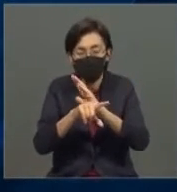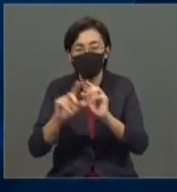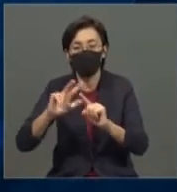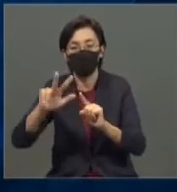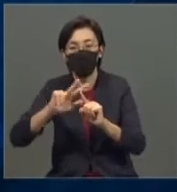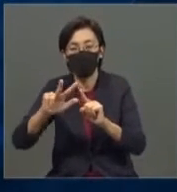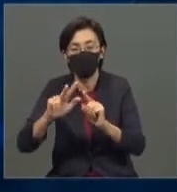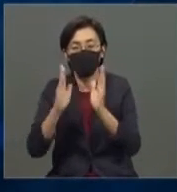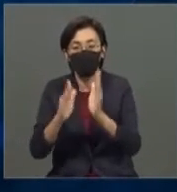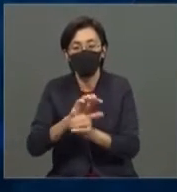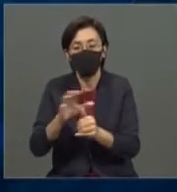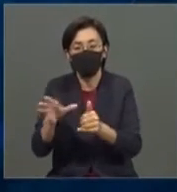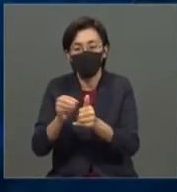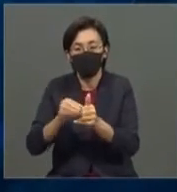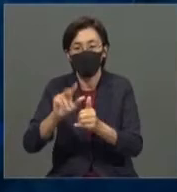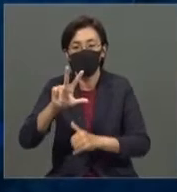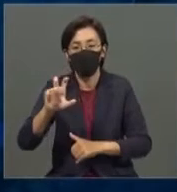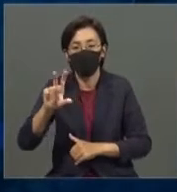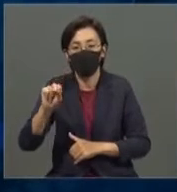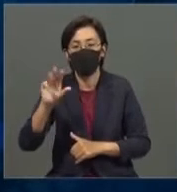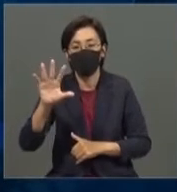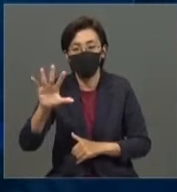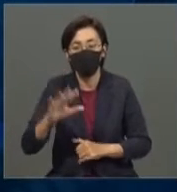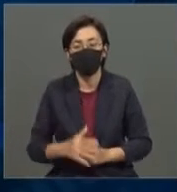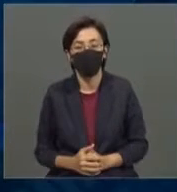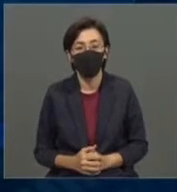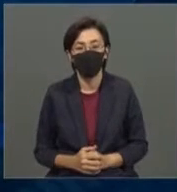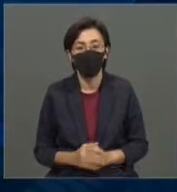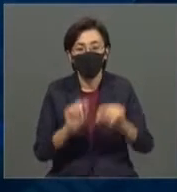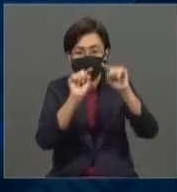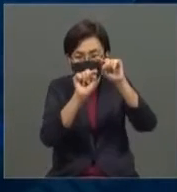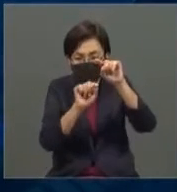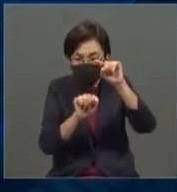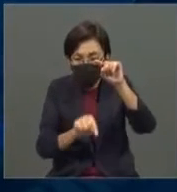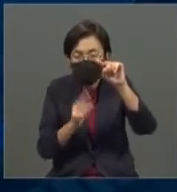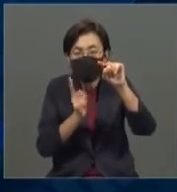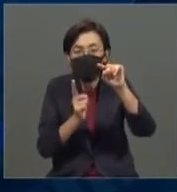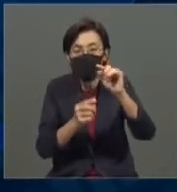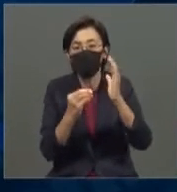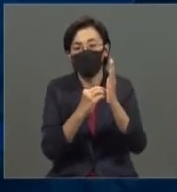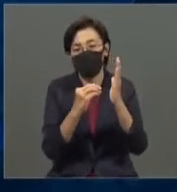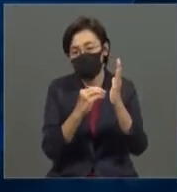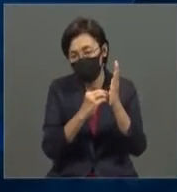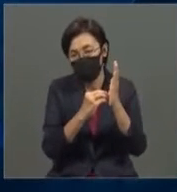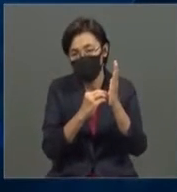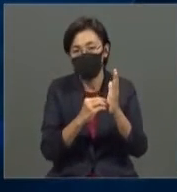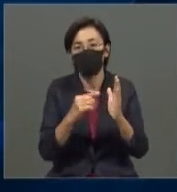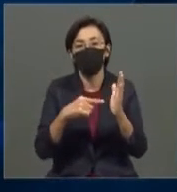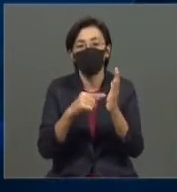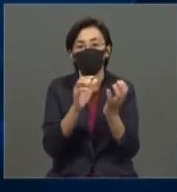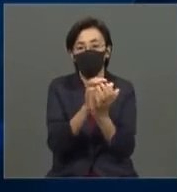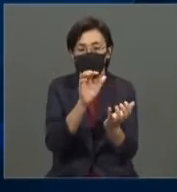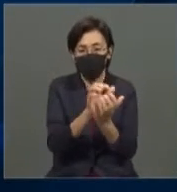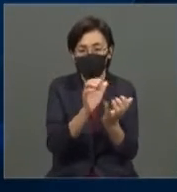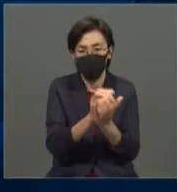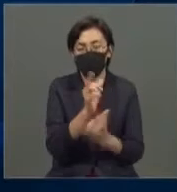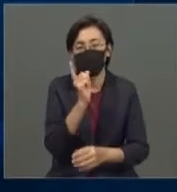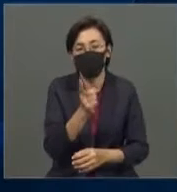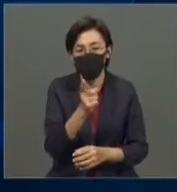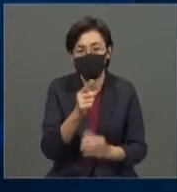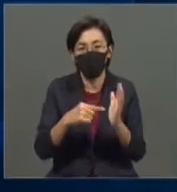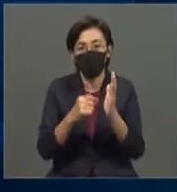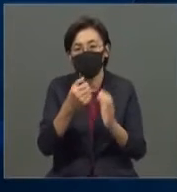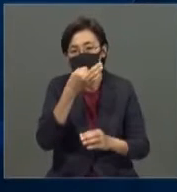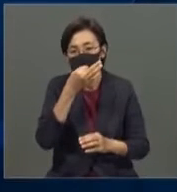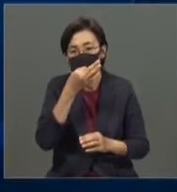ดับ3คือ335นะครับส่วนอื่นๆที่เป็นคงเดิมก็กรุงเทพมหานครสมุทรปราการนะครับสมุทรส